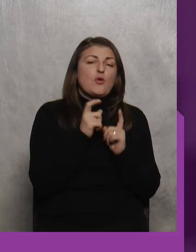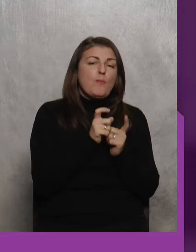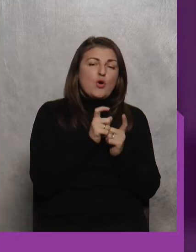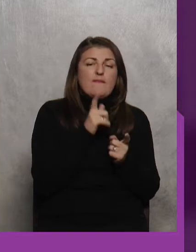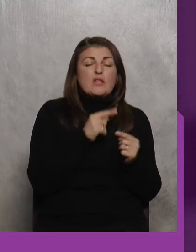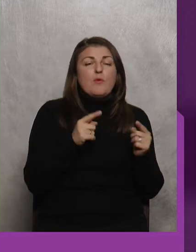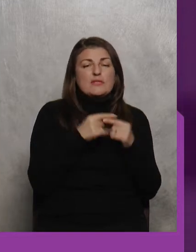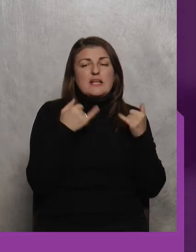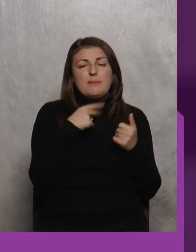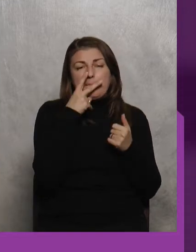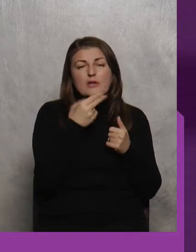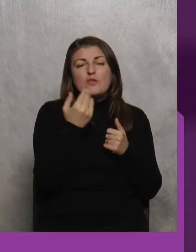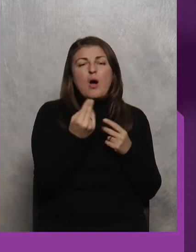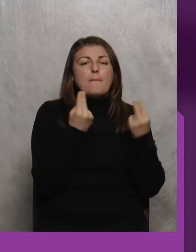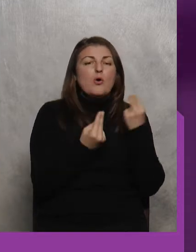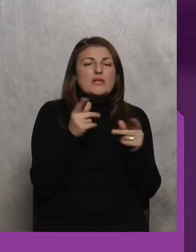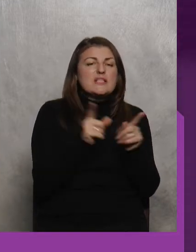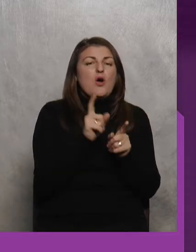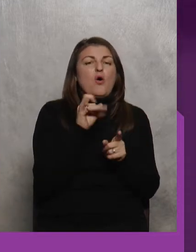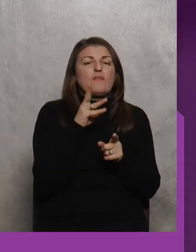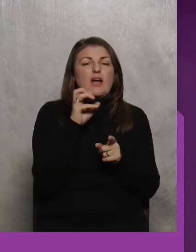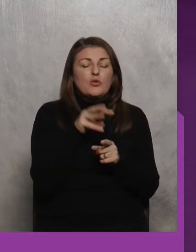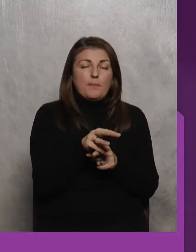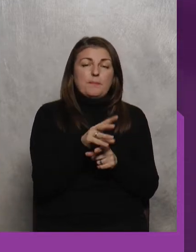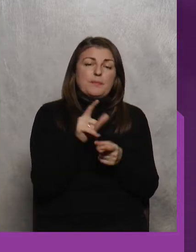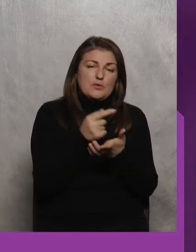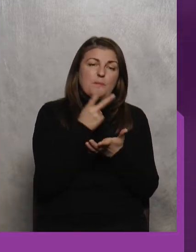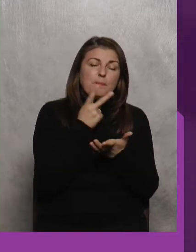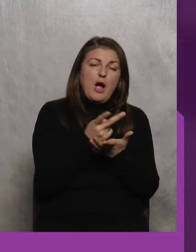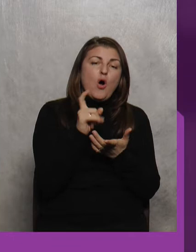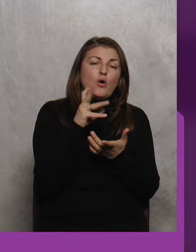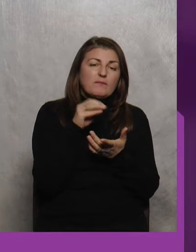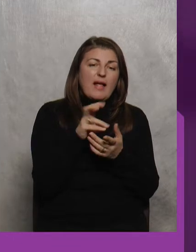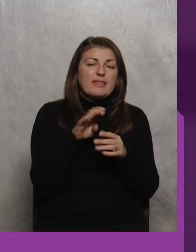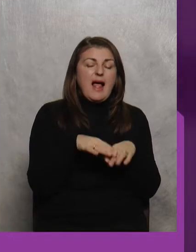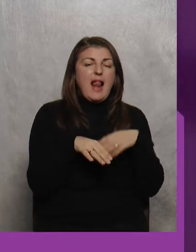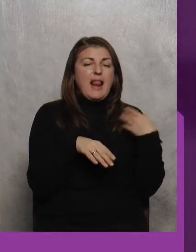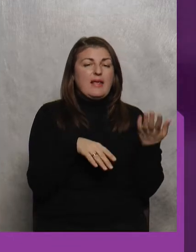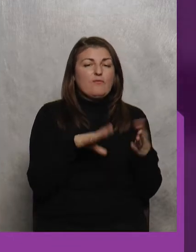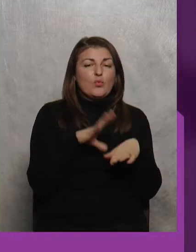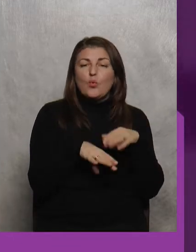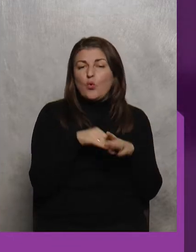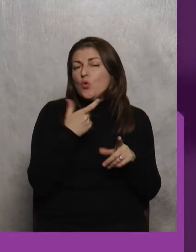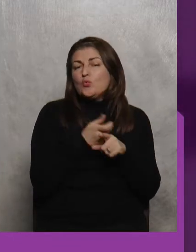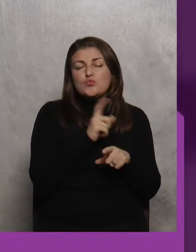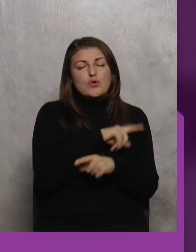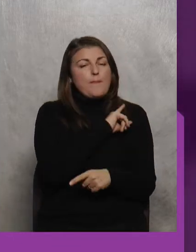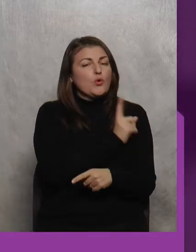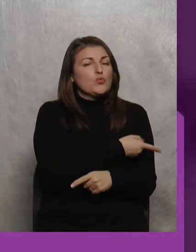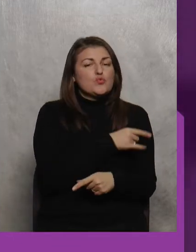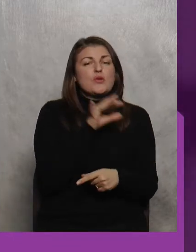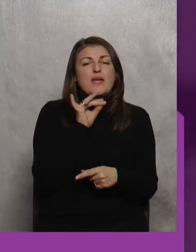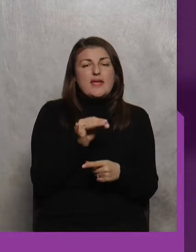і відповідно зараз побачимо його поєдинок з хорватом. Знову хорват на ліву руку, також дуже потужний,